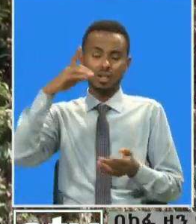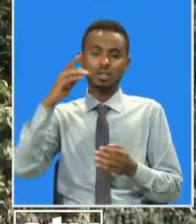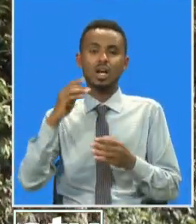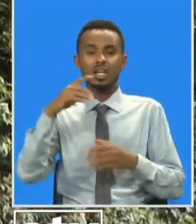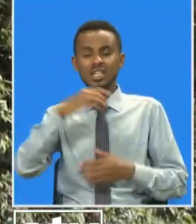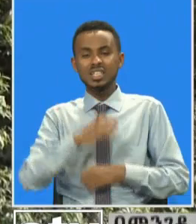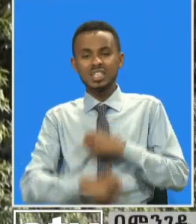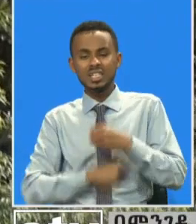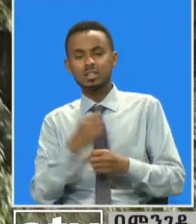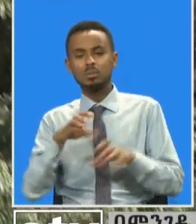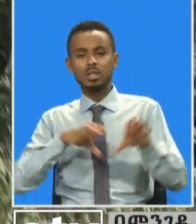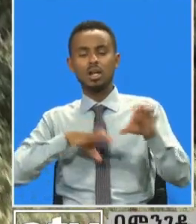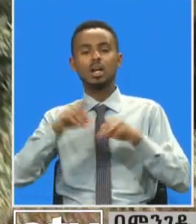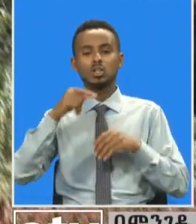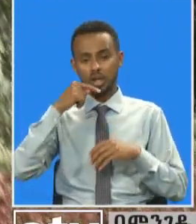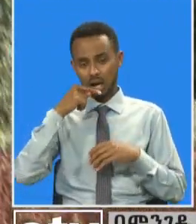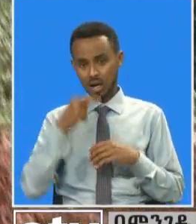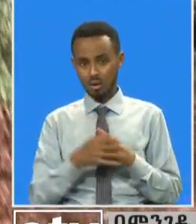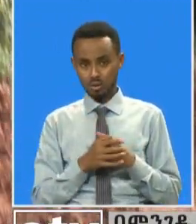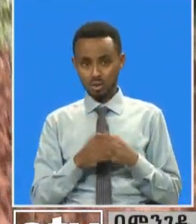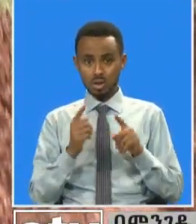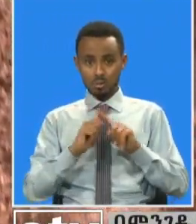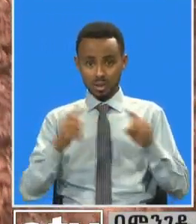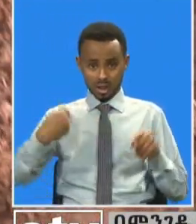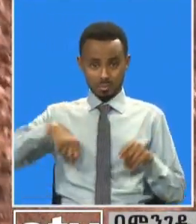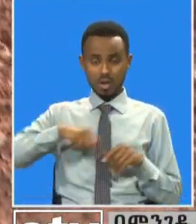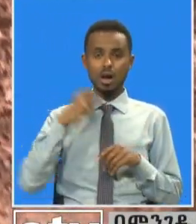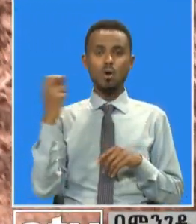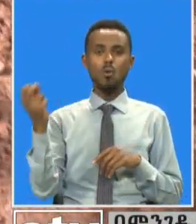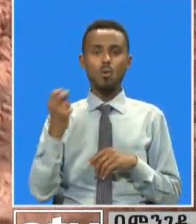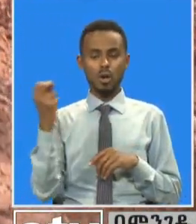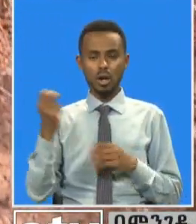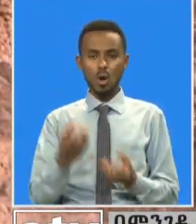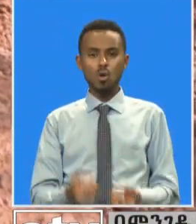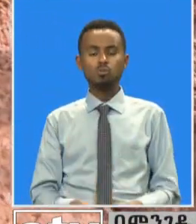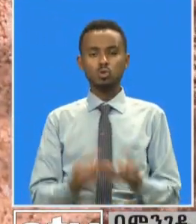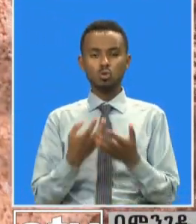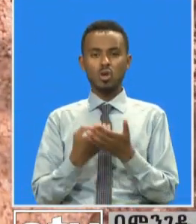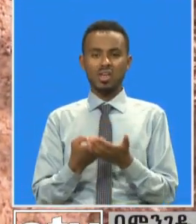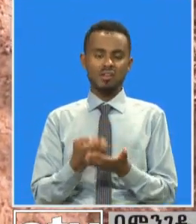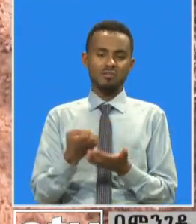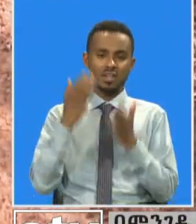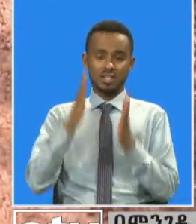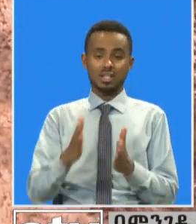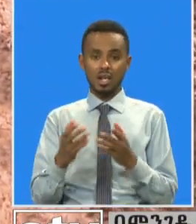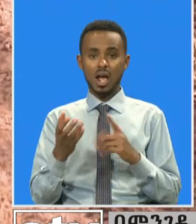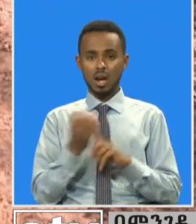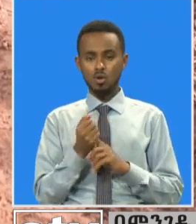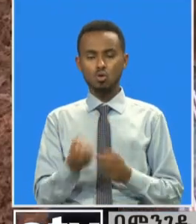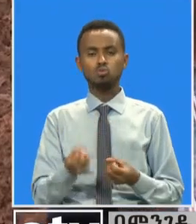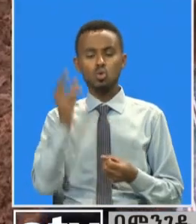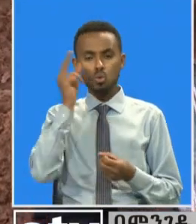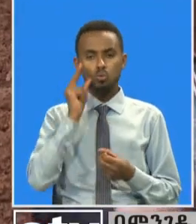እንግልት መዳረጋቸውን ይናገራሉ። በተለይ እኛ ወረዳ ብዙ ኢንቨስተር ያቀፈ ነው። ብዙ ቡና አምራች አርሶ አደርም አለ፣ ብዙ ቡና